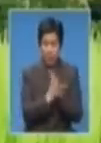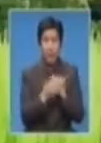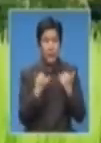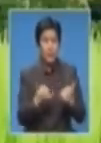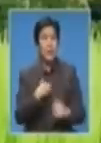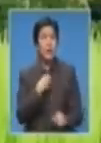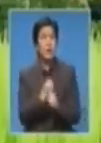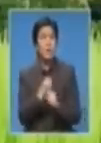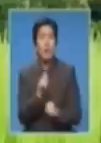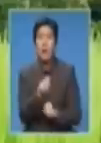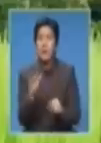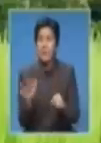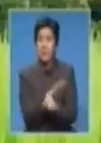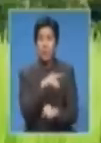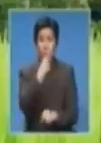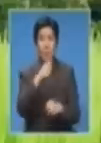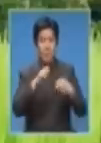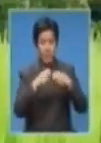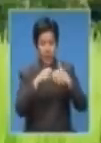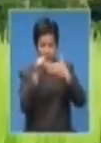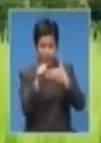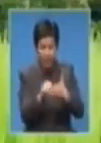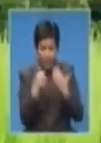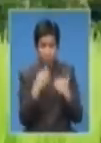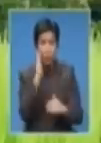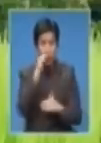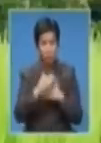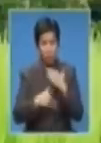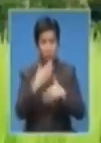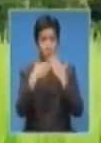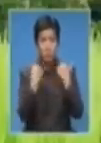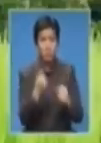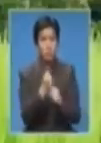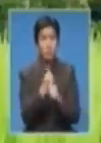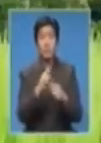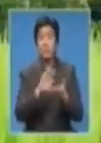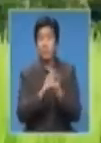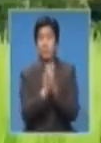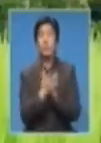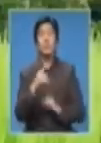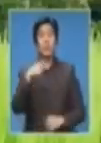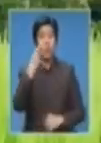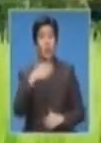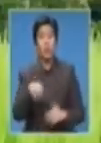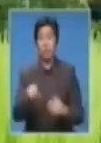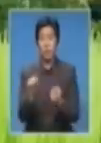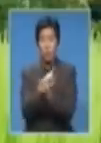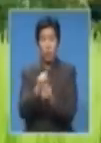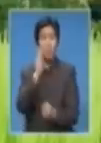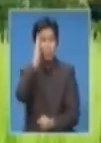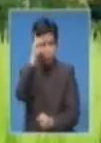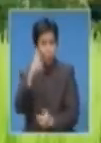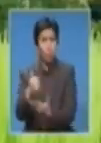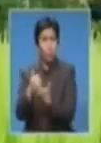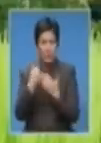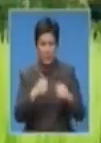ขั้นนี้ให้ได้ก่อนนะแก้ปัญหาให้ได้ก่อนแล้วเดินหน้าขั้นต้นของการปฏิรูปให้ได้ก่อนนะครับส่วนภาคประชาสังคมก็ต้องมาช่วยกันอย่าเพิ่